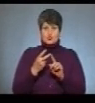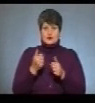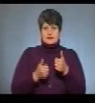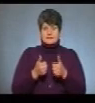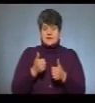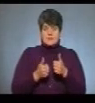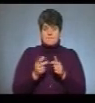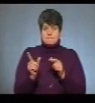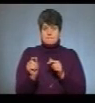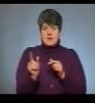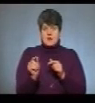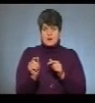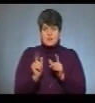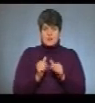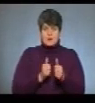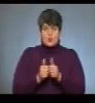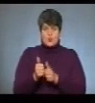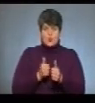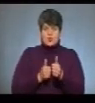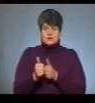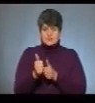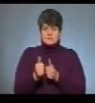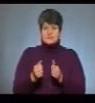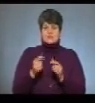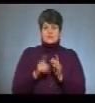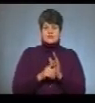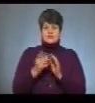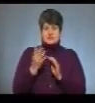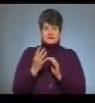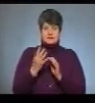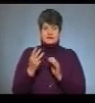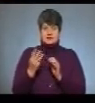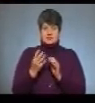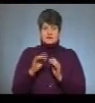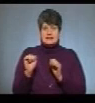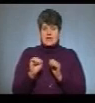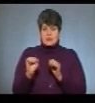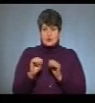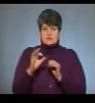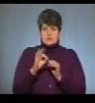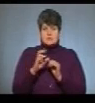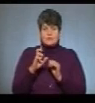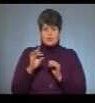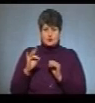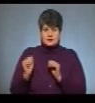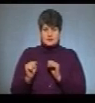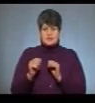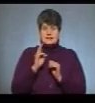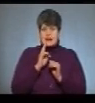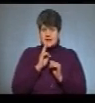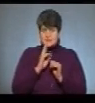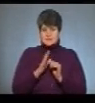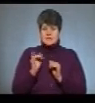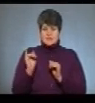змагань – парна гонка у класі моделей ретро. На старті перша четвірка – Максим Пронь з Теребовлі, Остап Бондар, Владислав Гончарук з Кременця